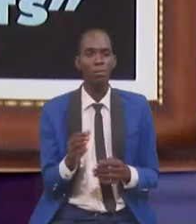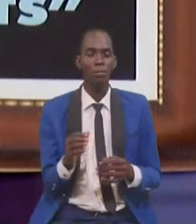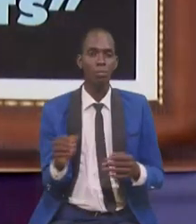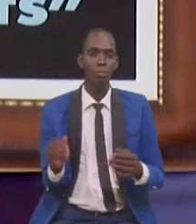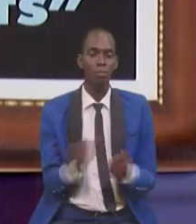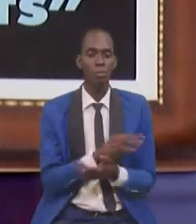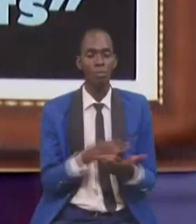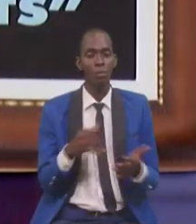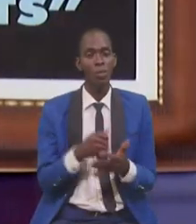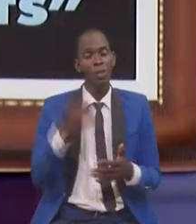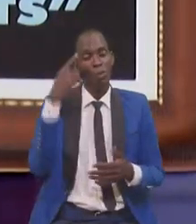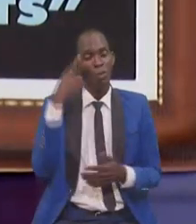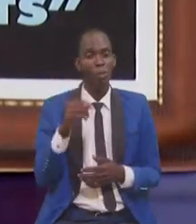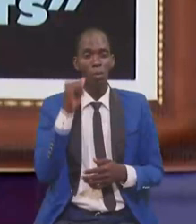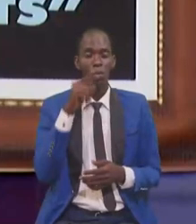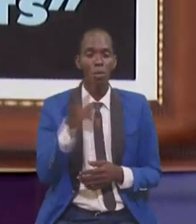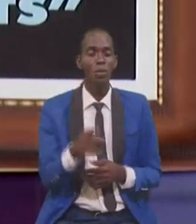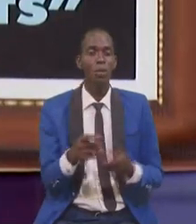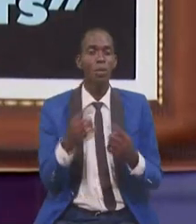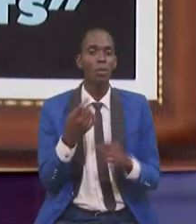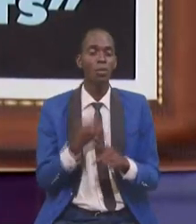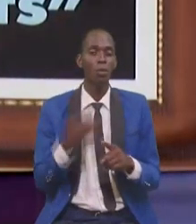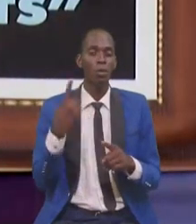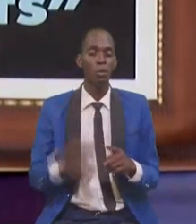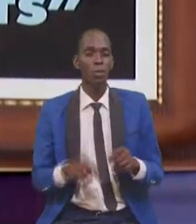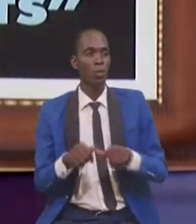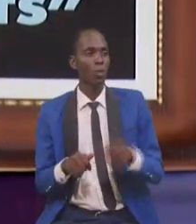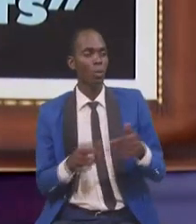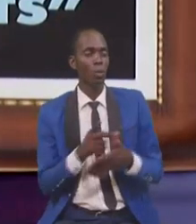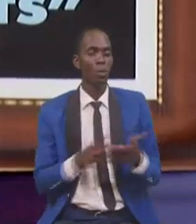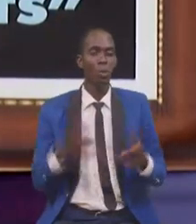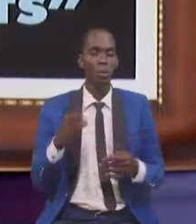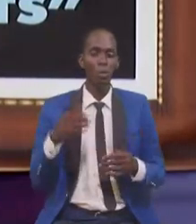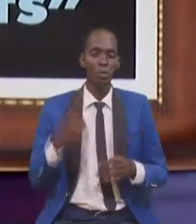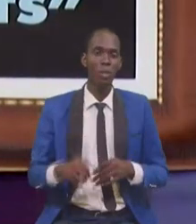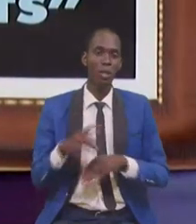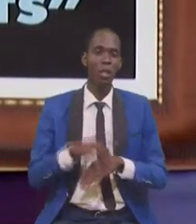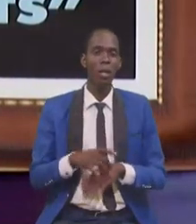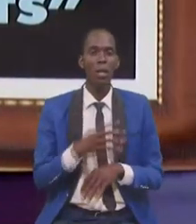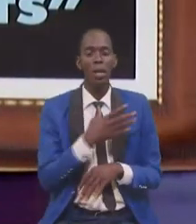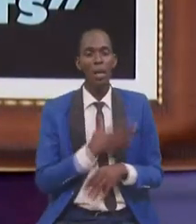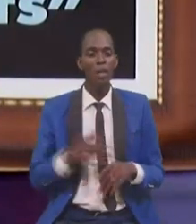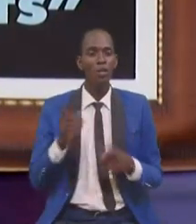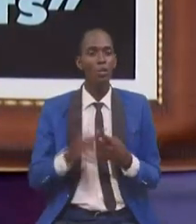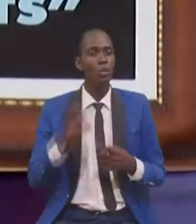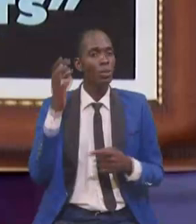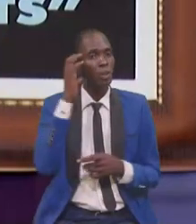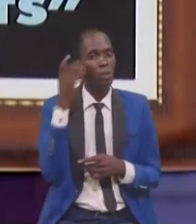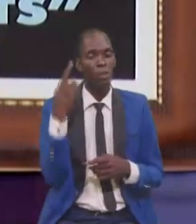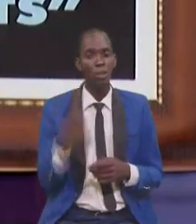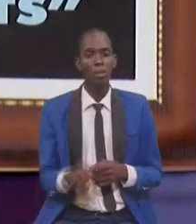la condamnera parce qu'elle vint des extrémités de la terre pour entendre